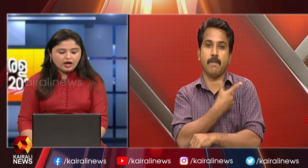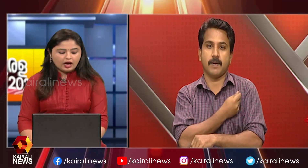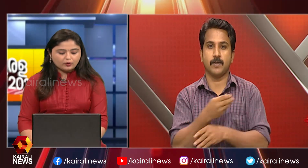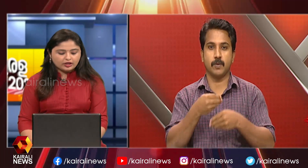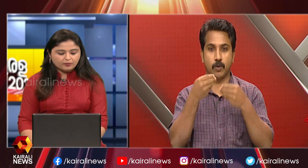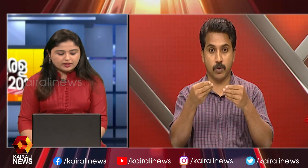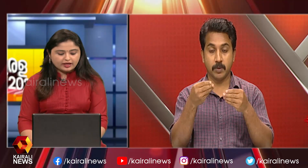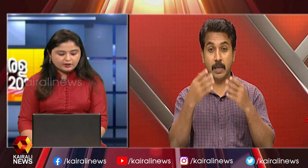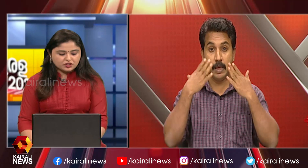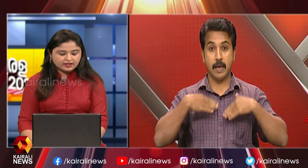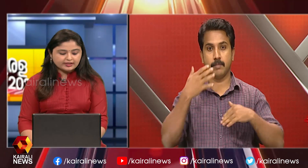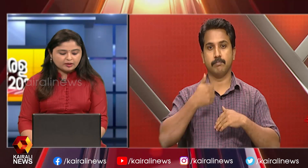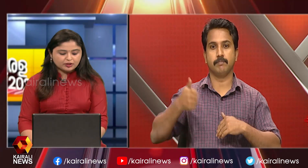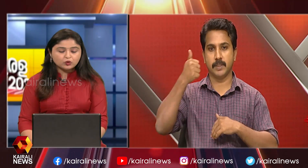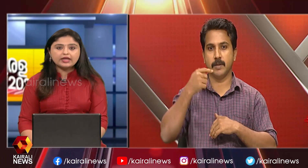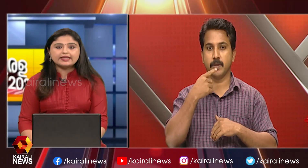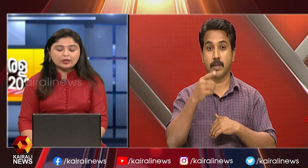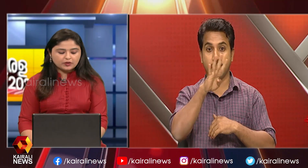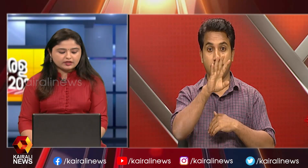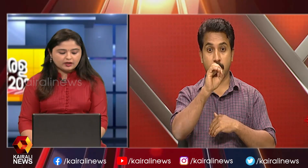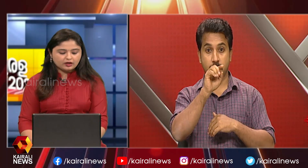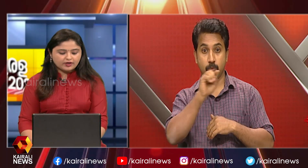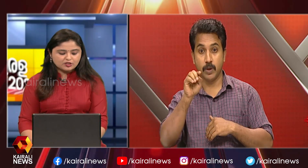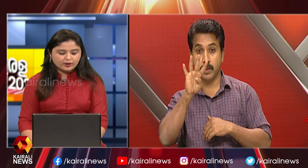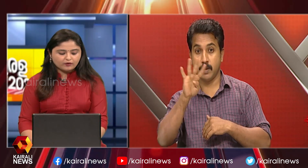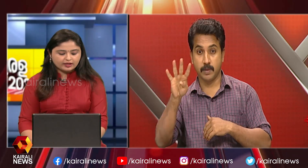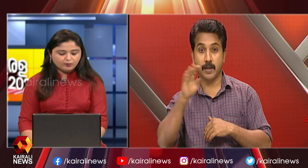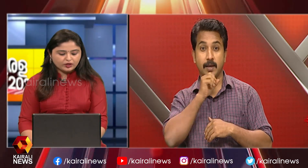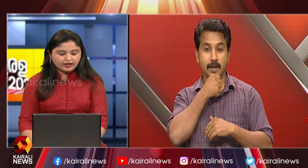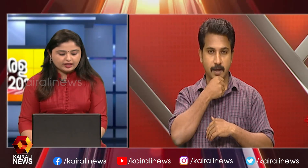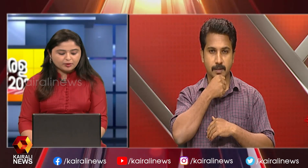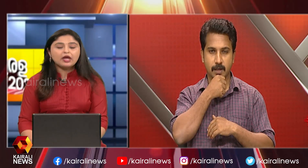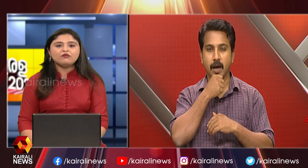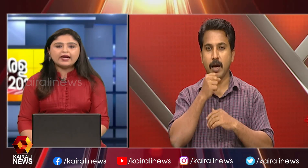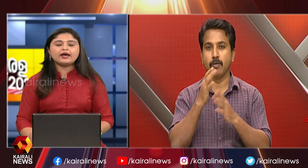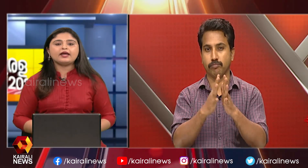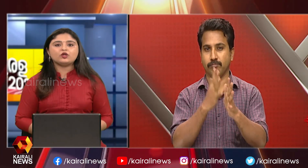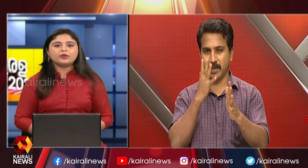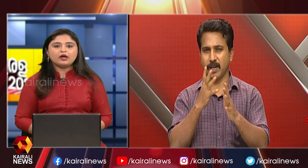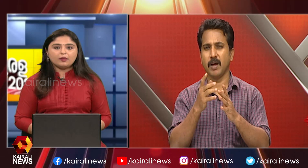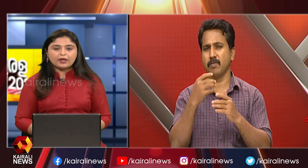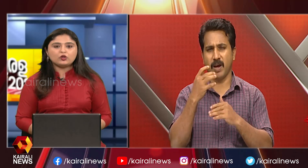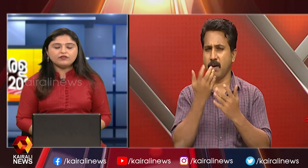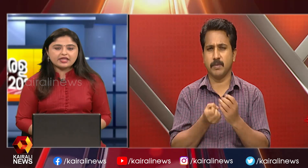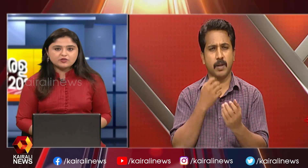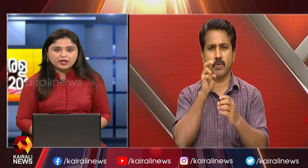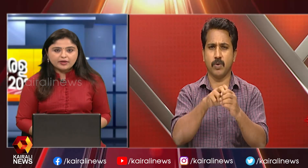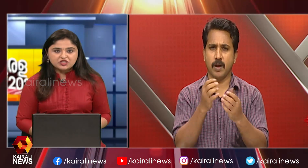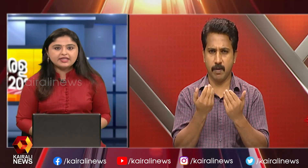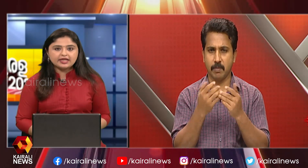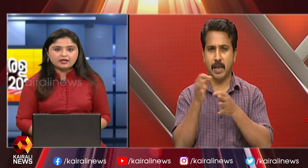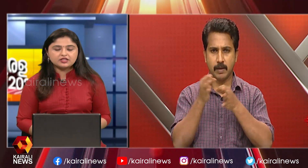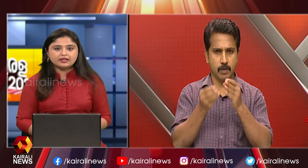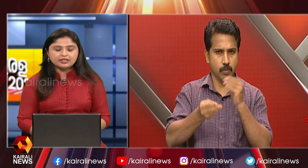ഇപ്പോൾ ആരോഗ്യമന്ത്രി അറിയിച്ചിരിക്കുന്നത്. 40 മുതൽ 44 വയസ്സ് വരെയുള്ളവർക്ക് മുൻഗണനാക്രമം വേണ്ട എന്നും പറയുന്നു.